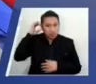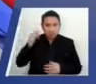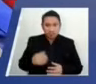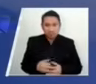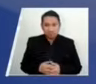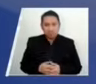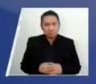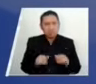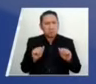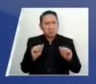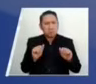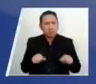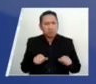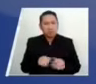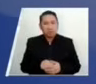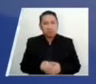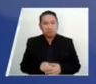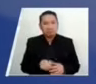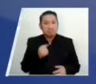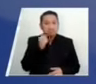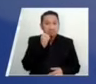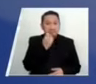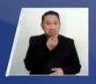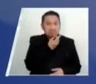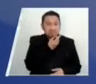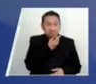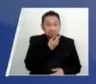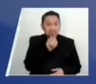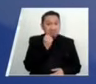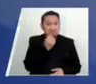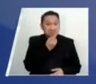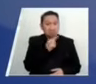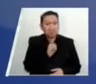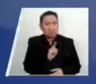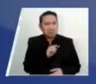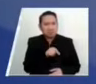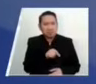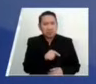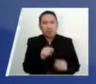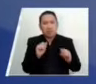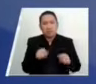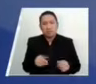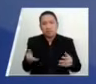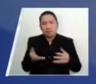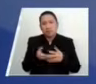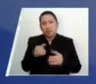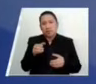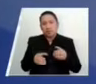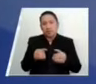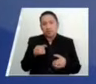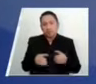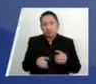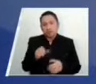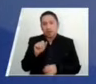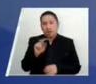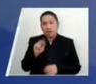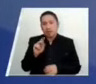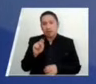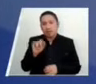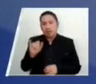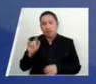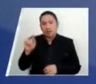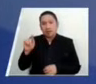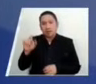Posibleng maharap si Vice President Sara Duterte sa kasong paglabag sa anti-terror law, batas